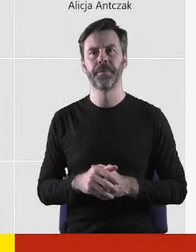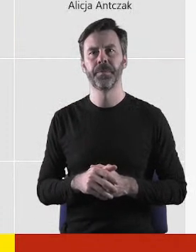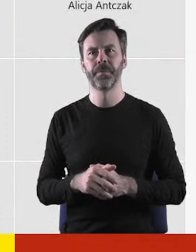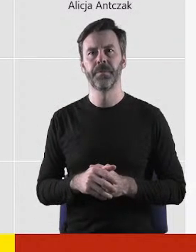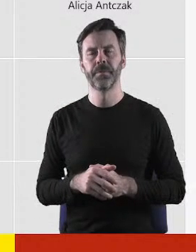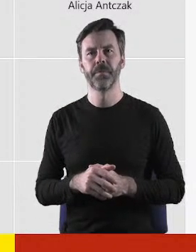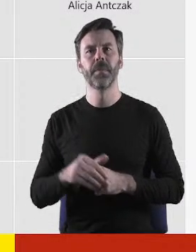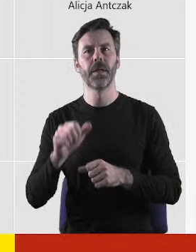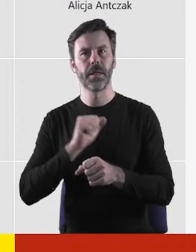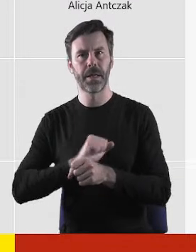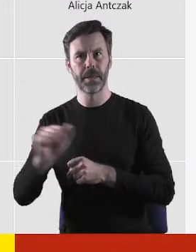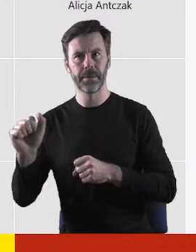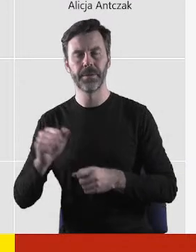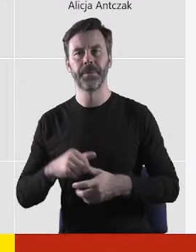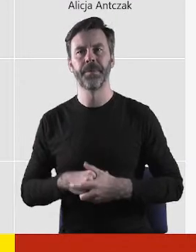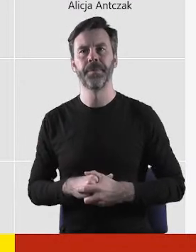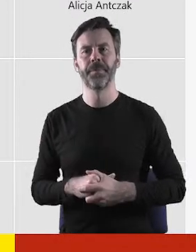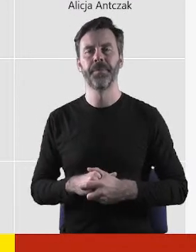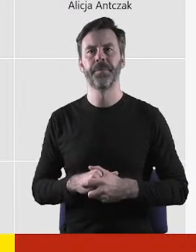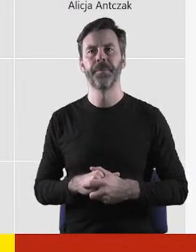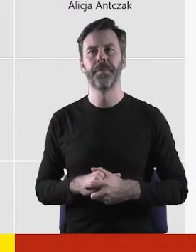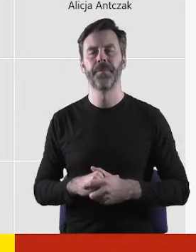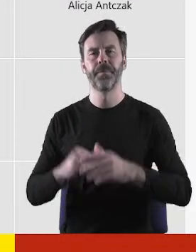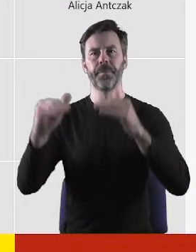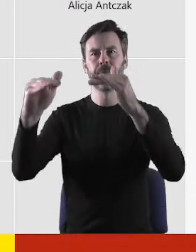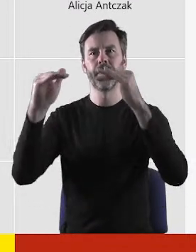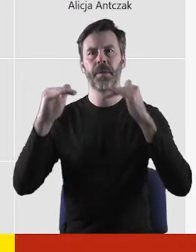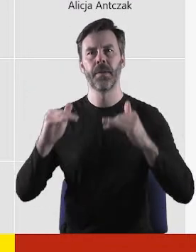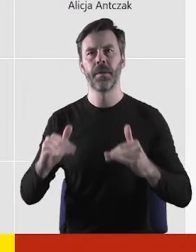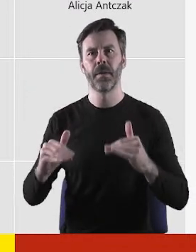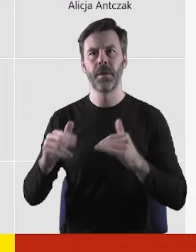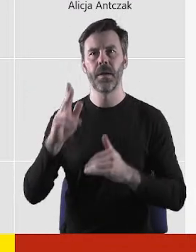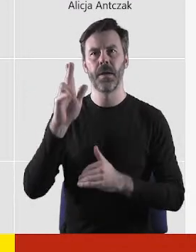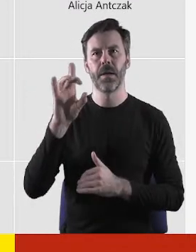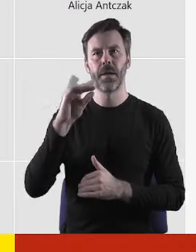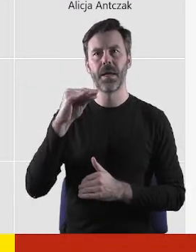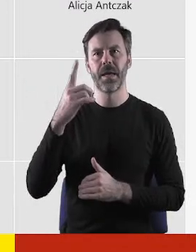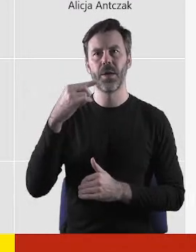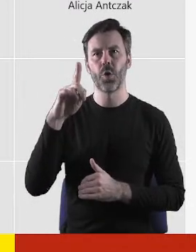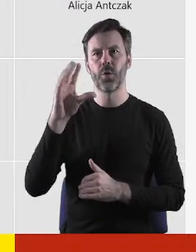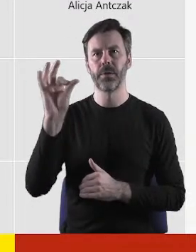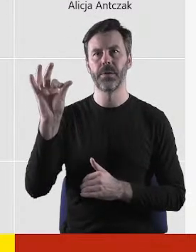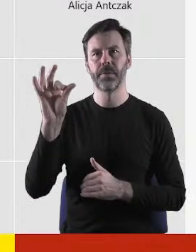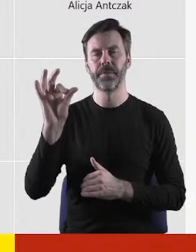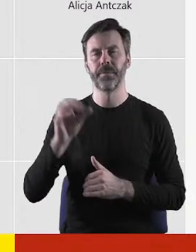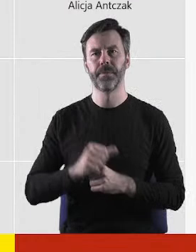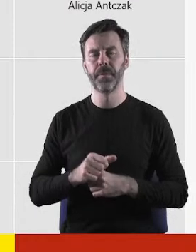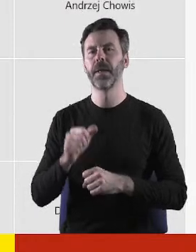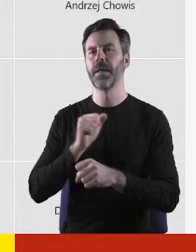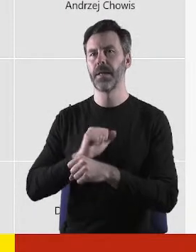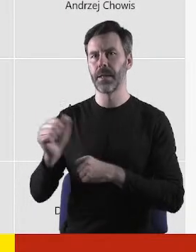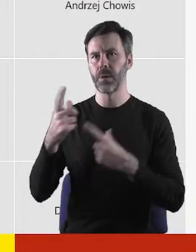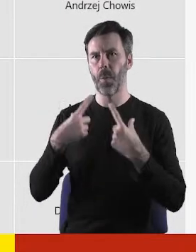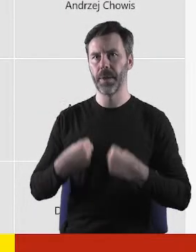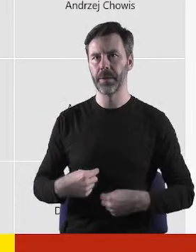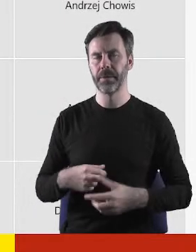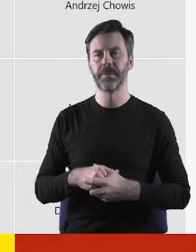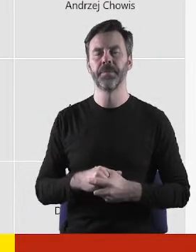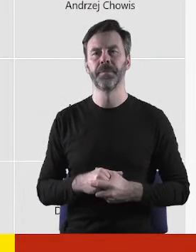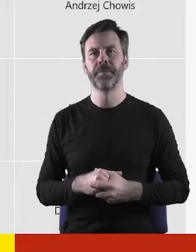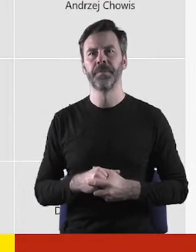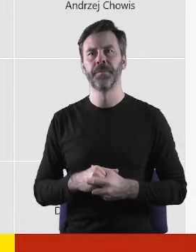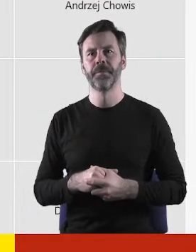Dzień dobry, obecny. Dziękuję. Pan radny Edward Kiedos. Dzień dobry, obecny.